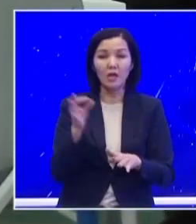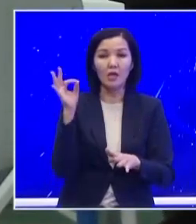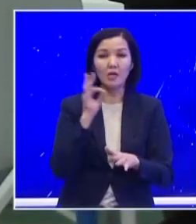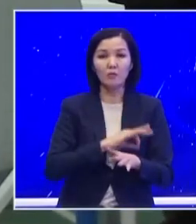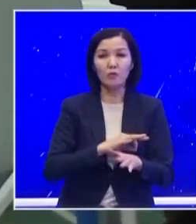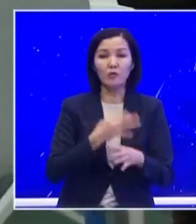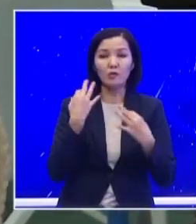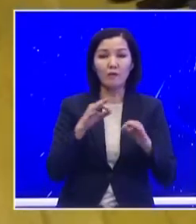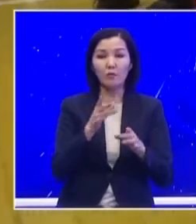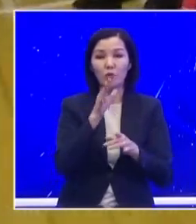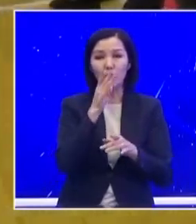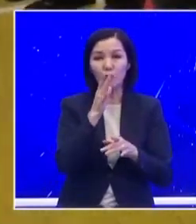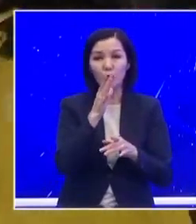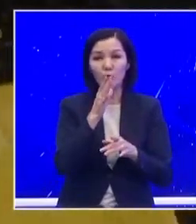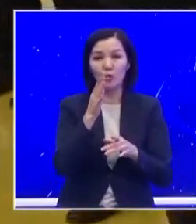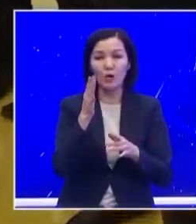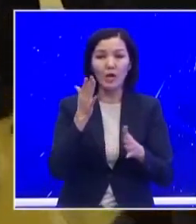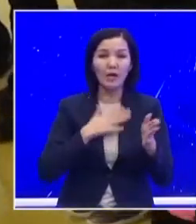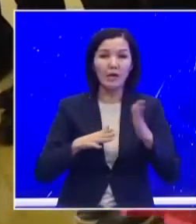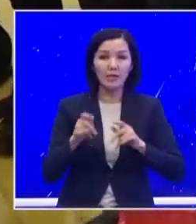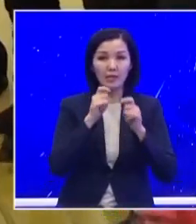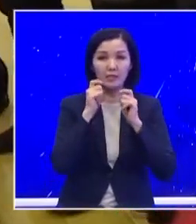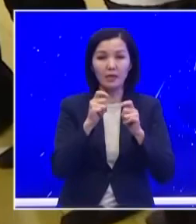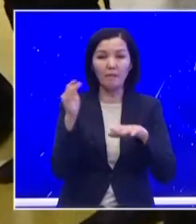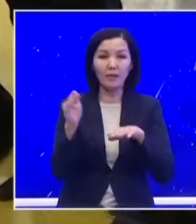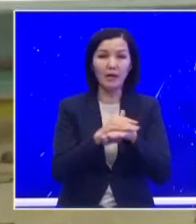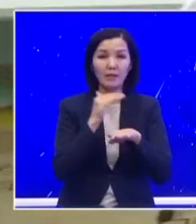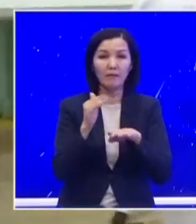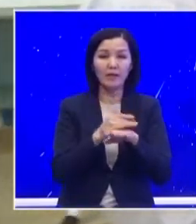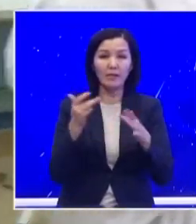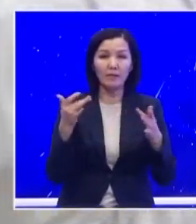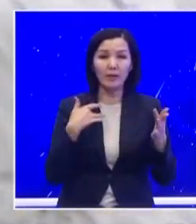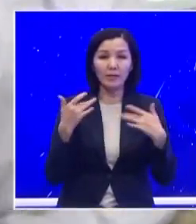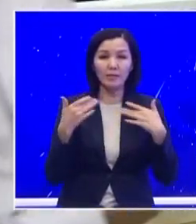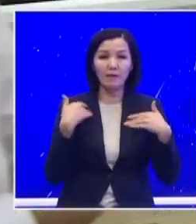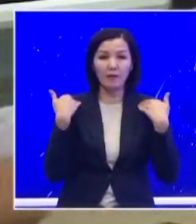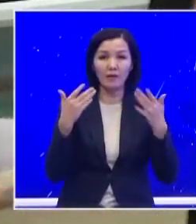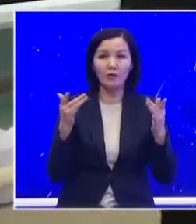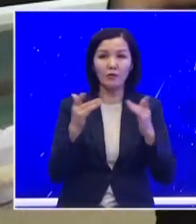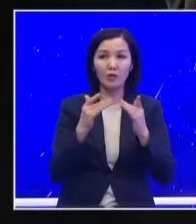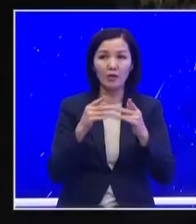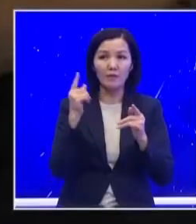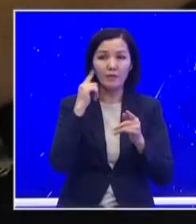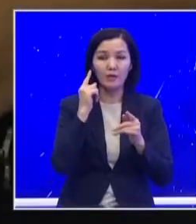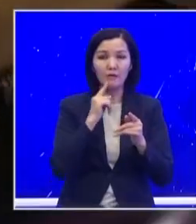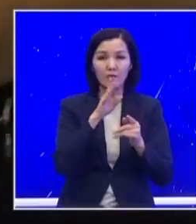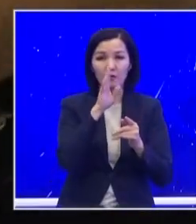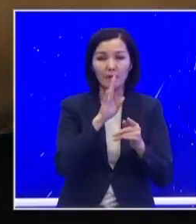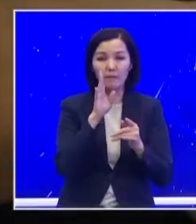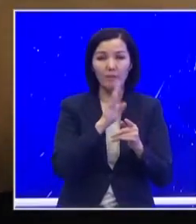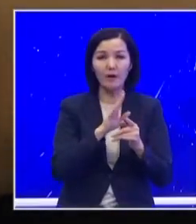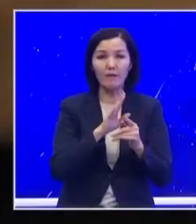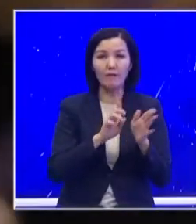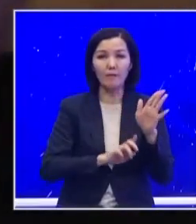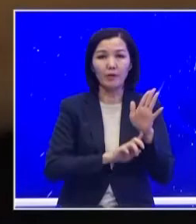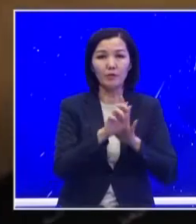любую свободную минуту, чтобы доставить радость детворе. Проводит благотворительные представления в Талдыкурганской школе-интернате для глухих. По воскресеньям в православном